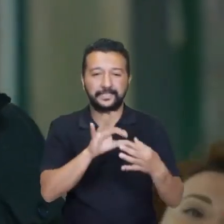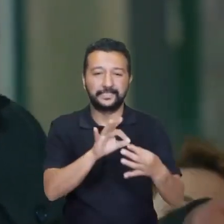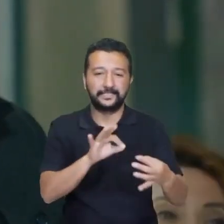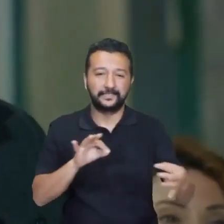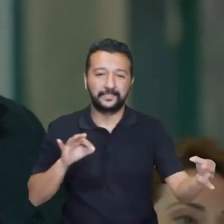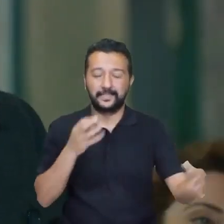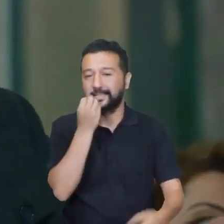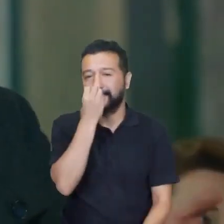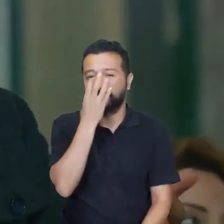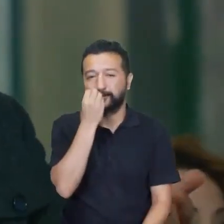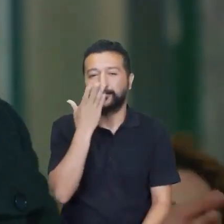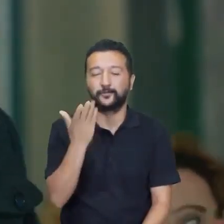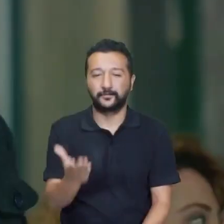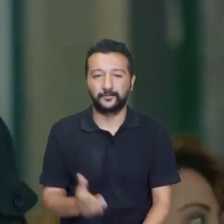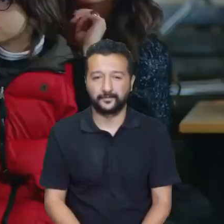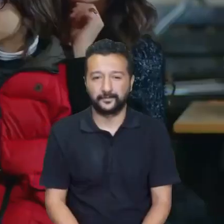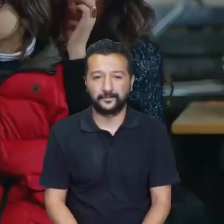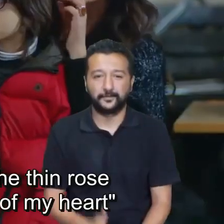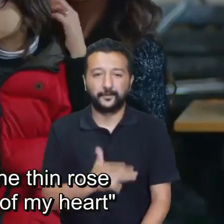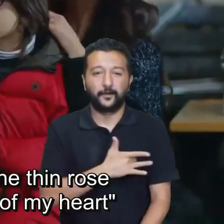Fikrimin ince gülü,